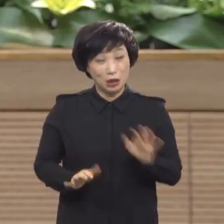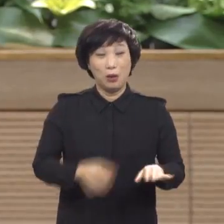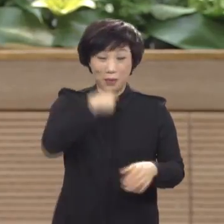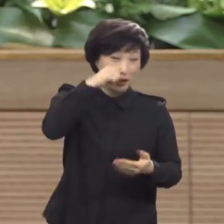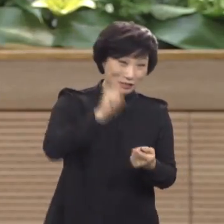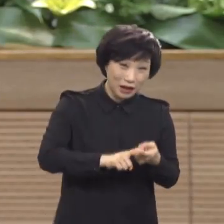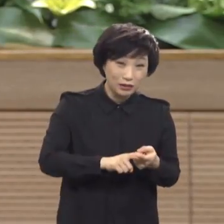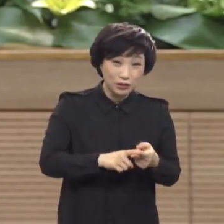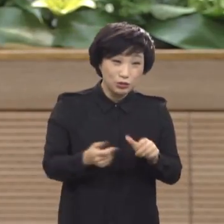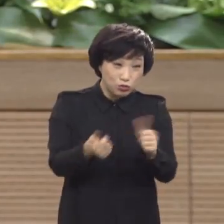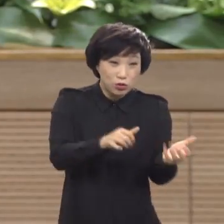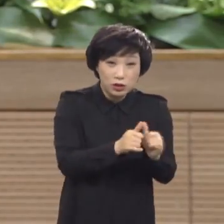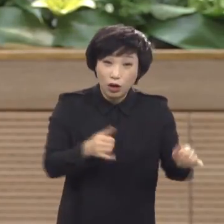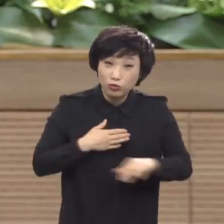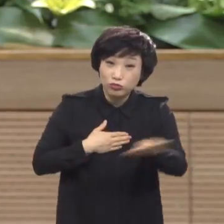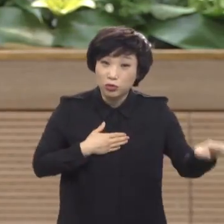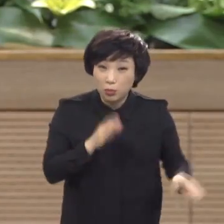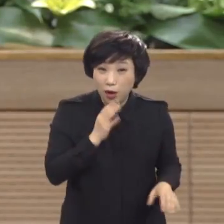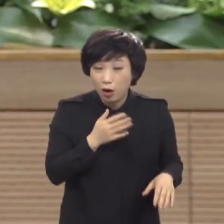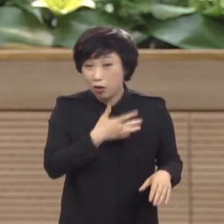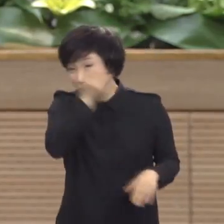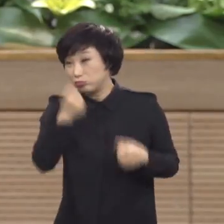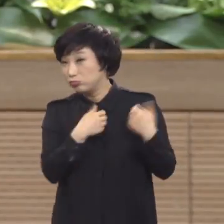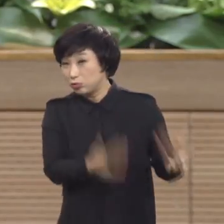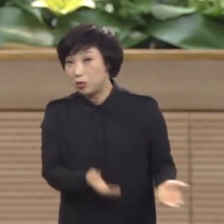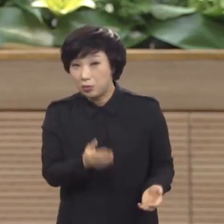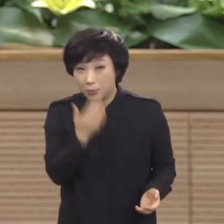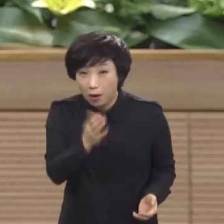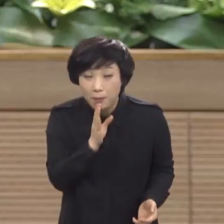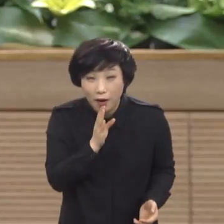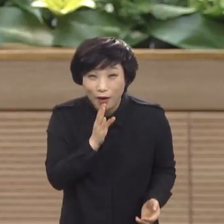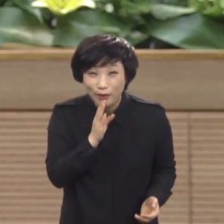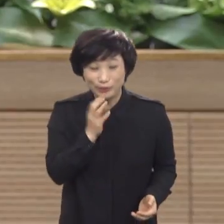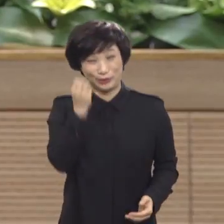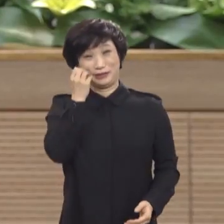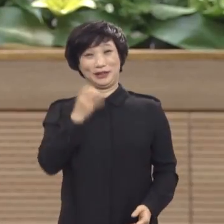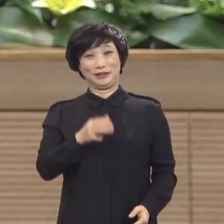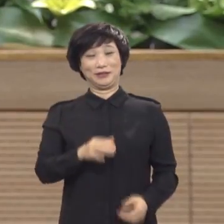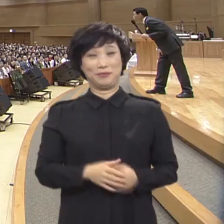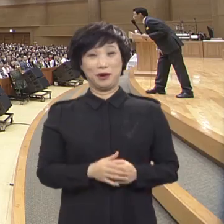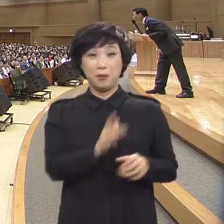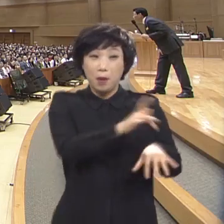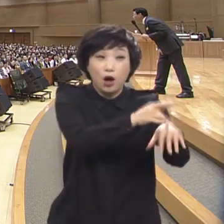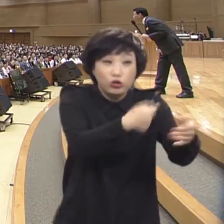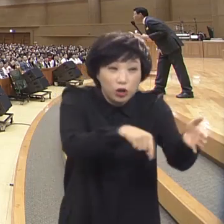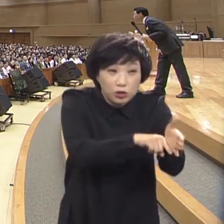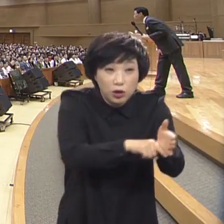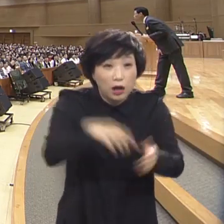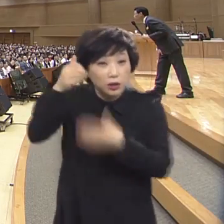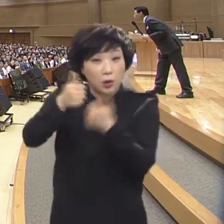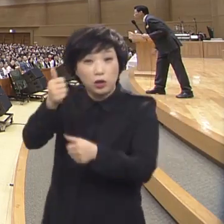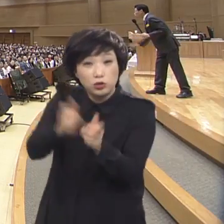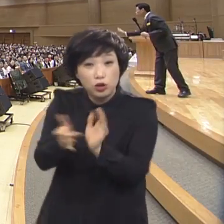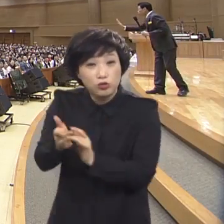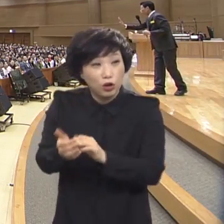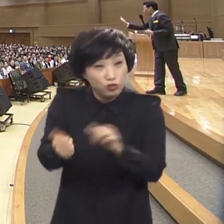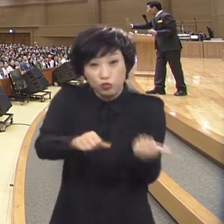죽어야 할 인간. 근데 어째서 마귀 위해서는 안 죽으시고 우리만 위해서 죽으셨을까?